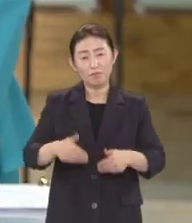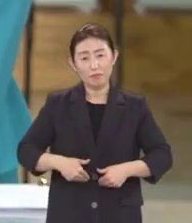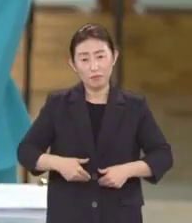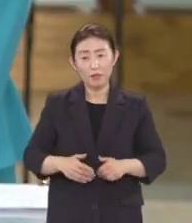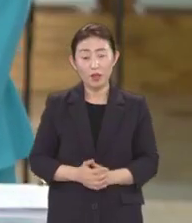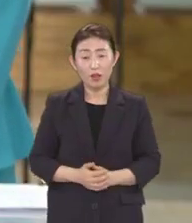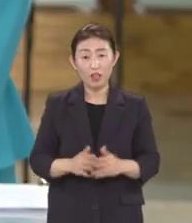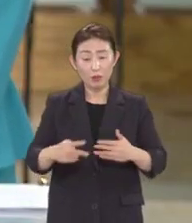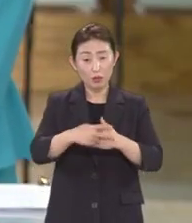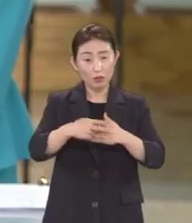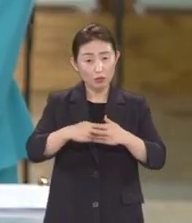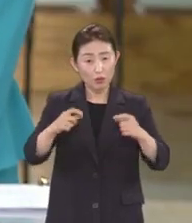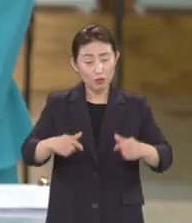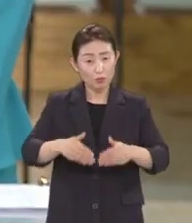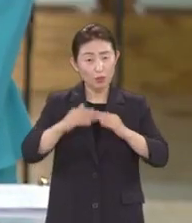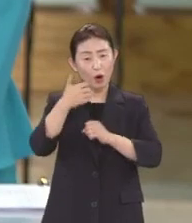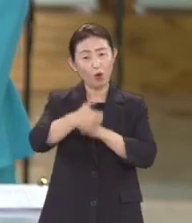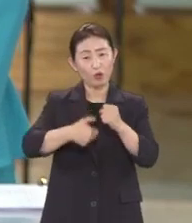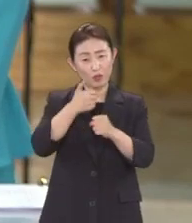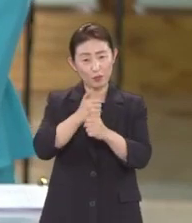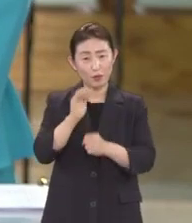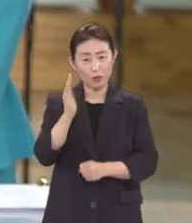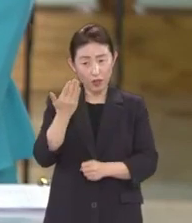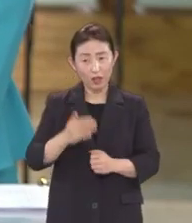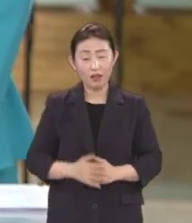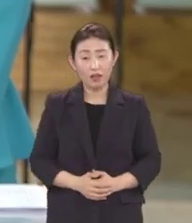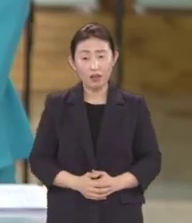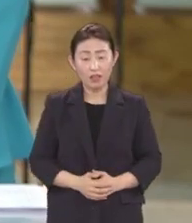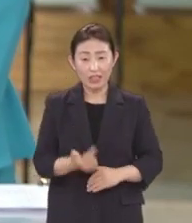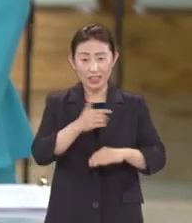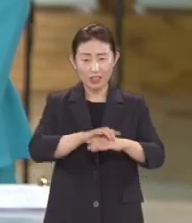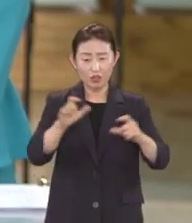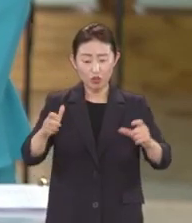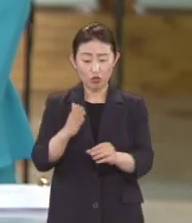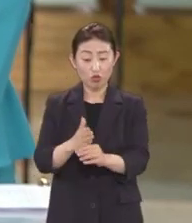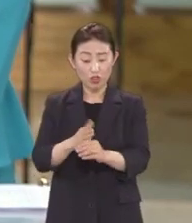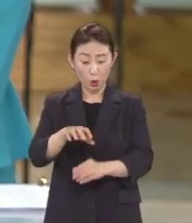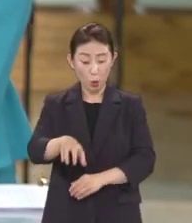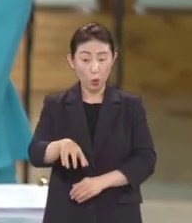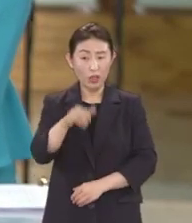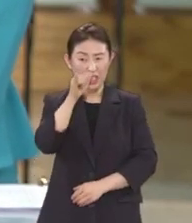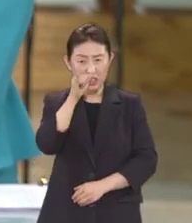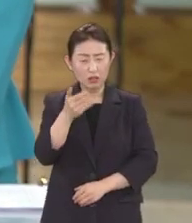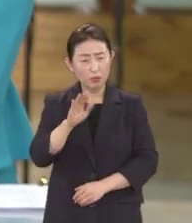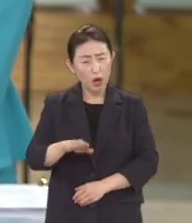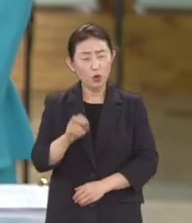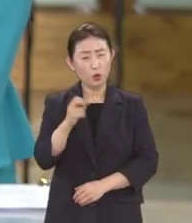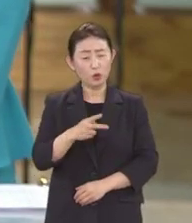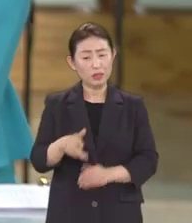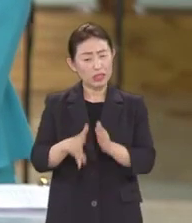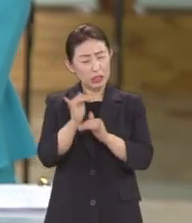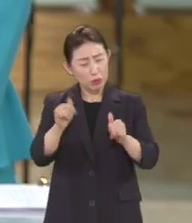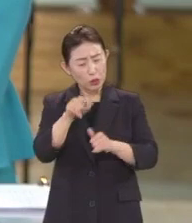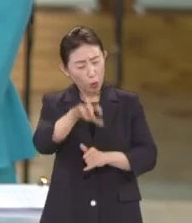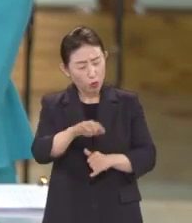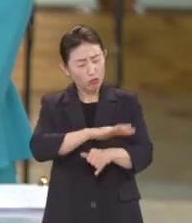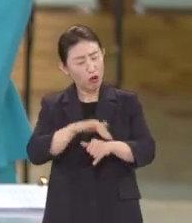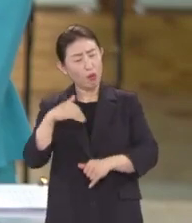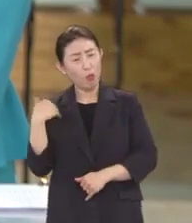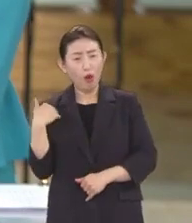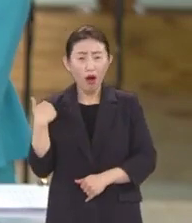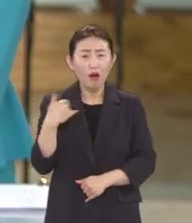대덕특구 50주년인 해입니다. 대덕특구가 대전 한복판에 있긴 하지만 역설적으로 섬처럼 분리되어 있다는 인식도 여전히 있는 것